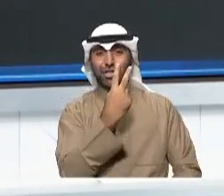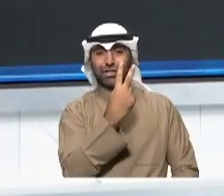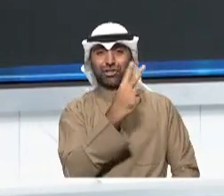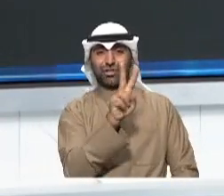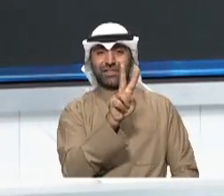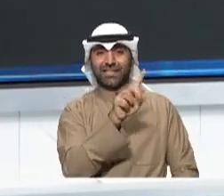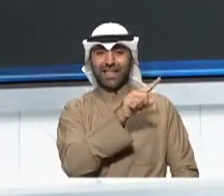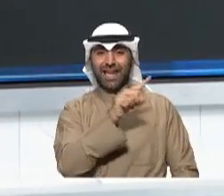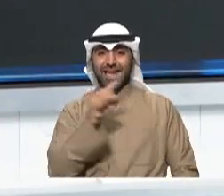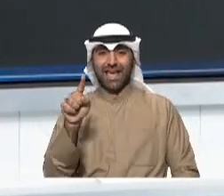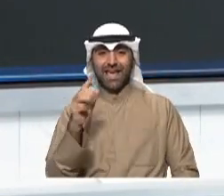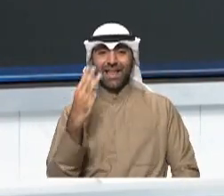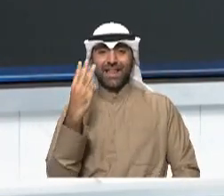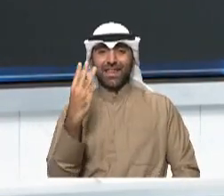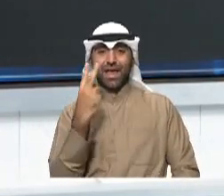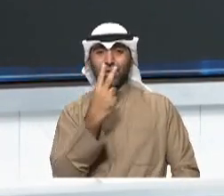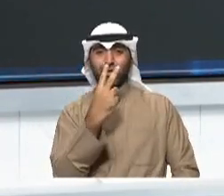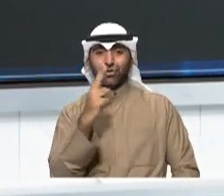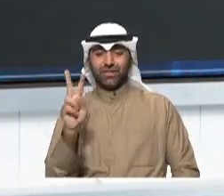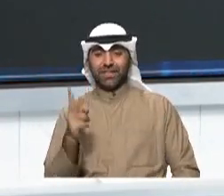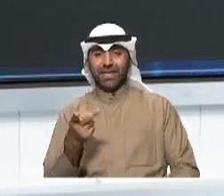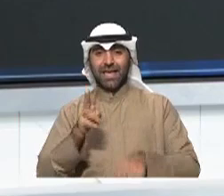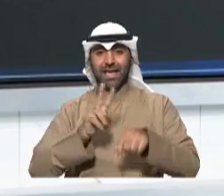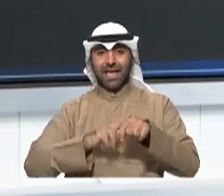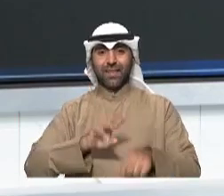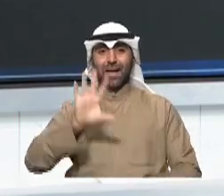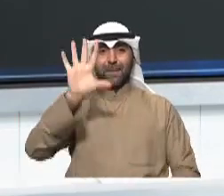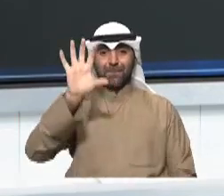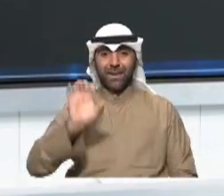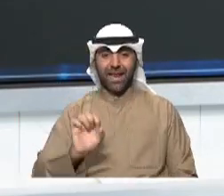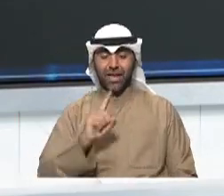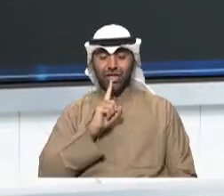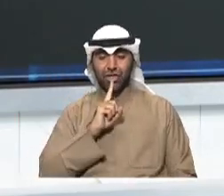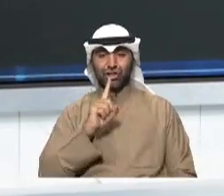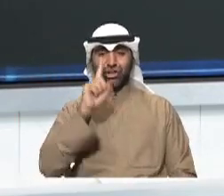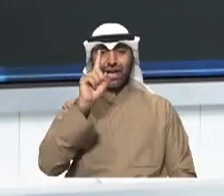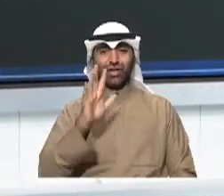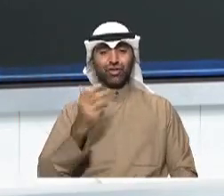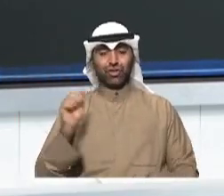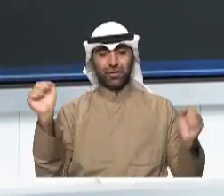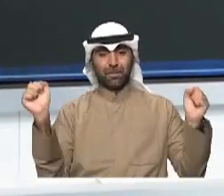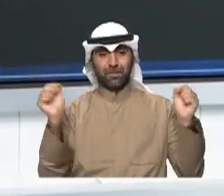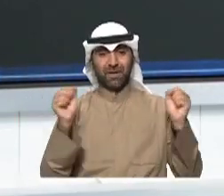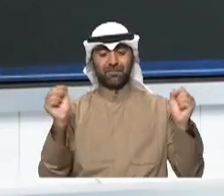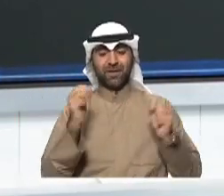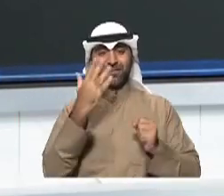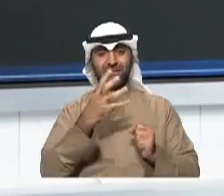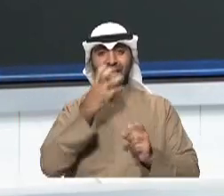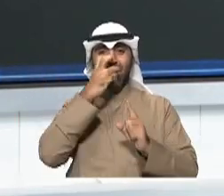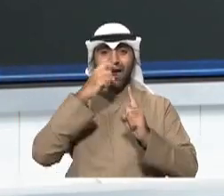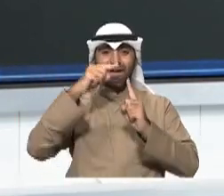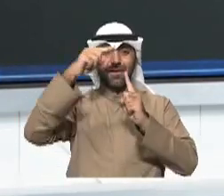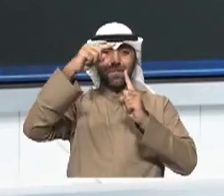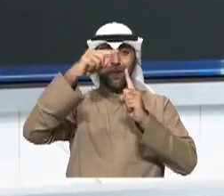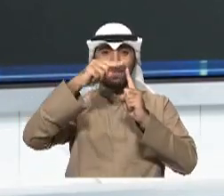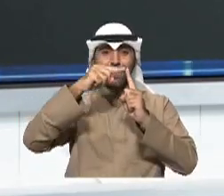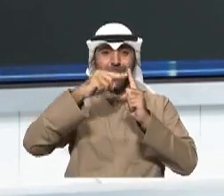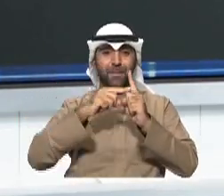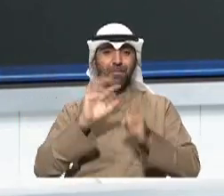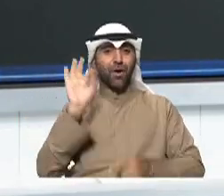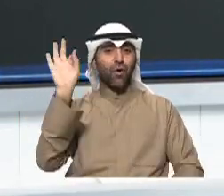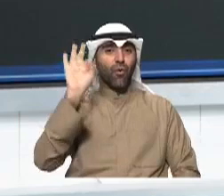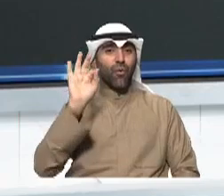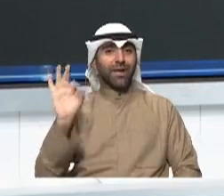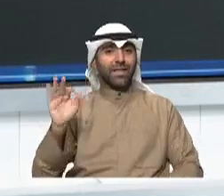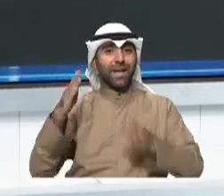تكون الأجواء في الليل مائلة للبرودة وقد تكون باردة خاصة على المناطق الغربية وكذلك المناطق الشمالية